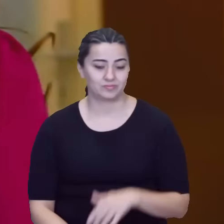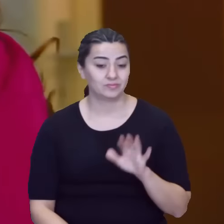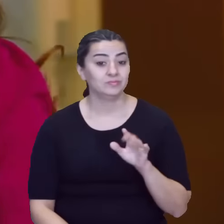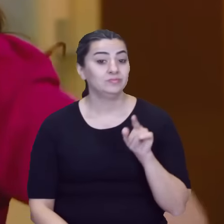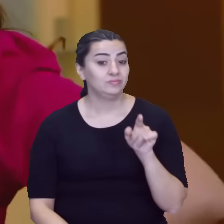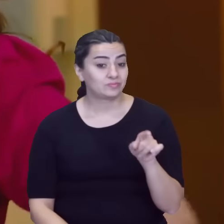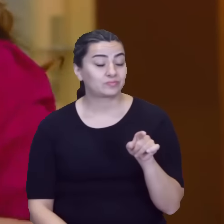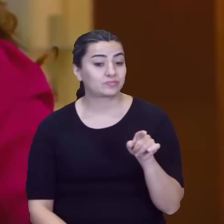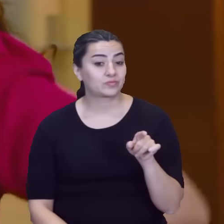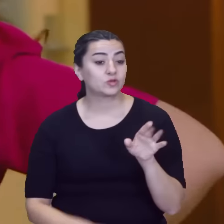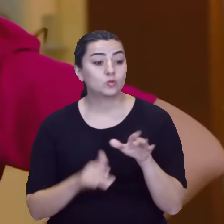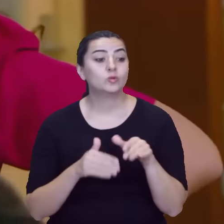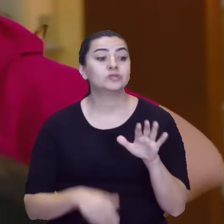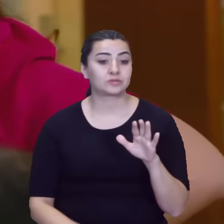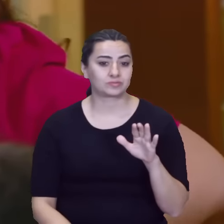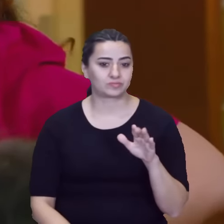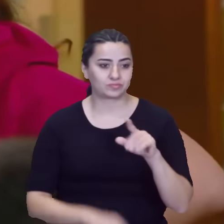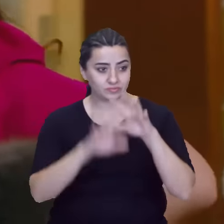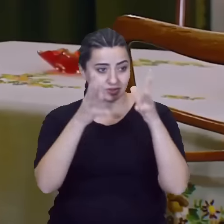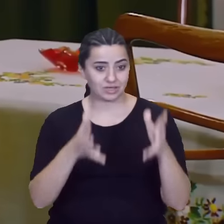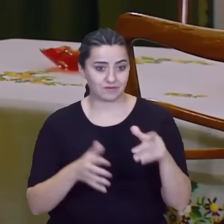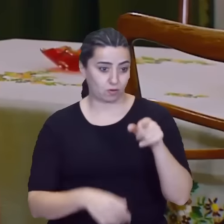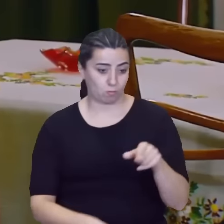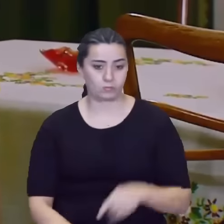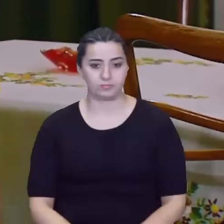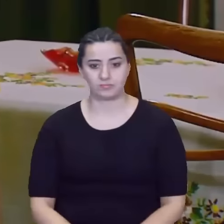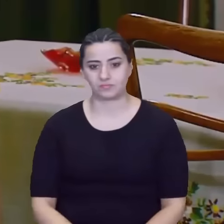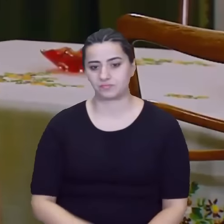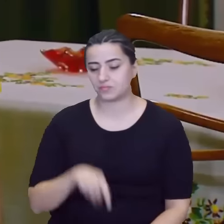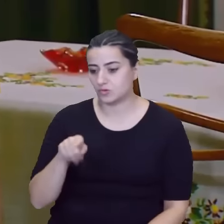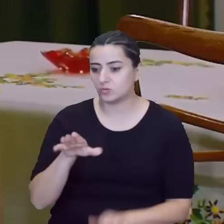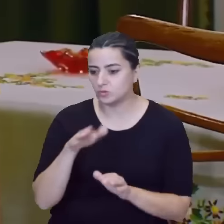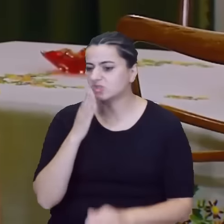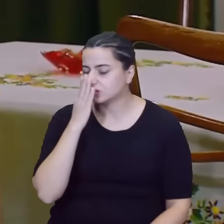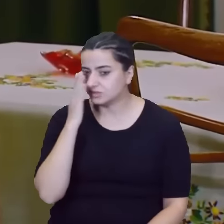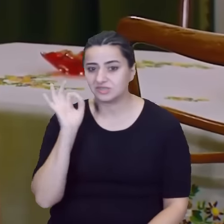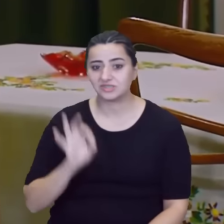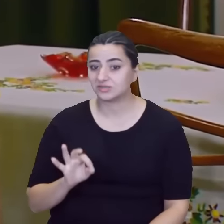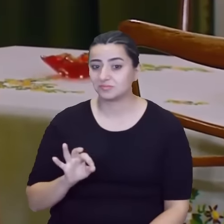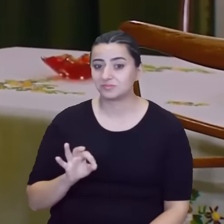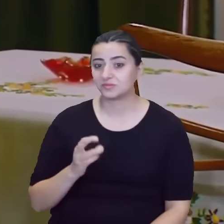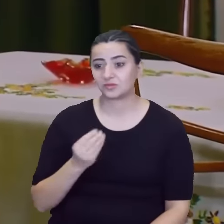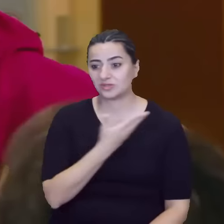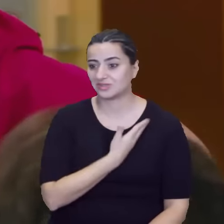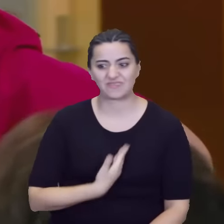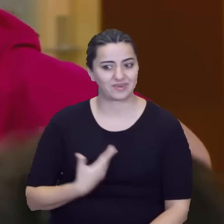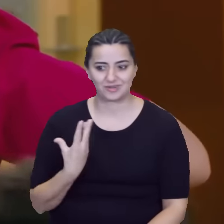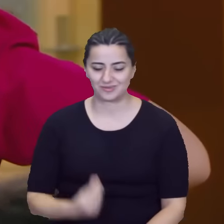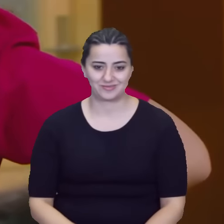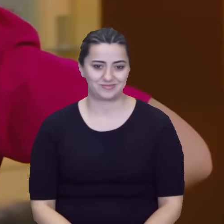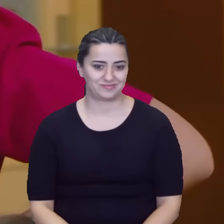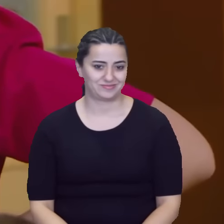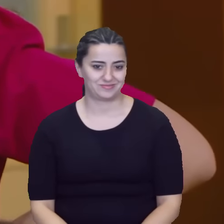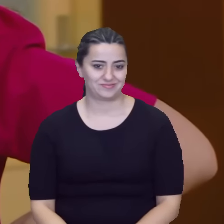Çağatay'cığım, kuştan değil o. Bence kafesten ötürü. Ya babam bu kuşa gıcık oluyordu. Şimdi var ya, acayip hoşta gidecek ha.